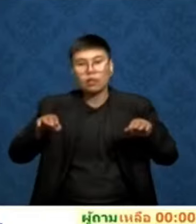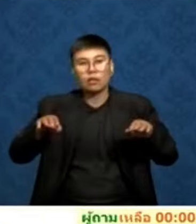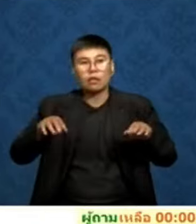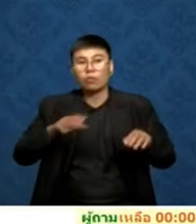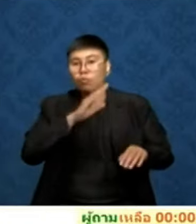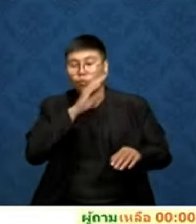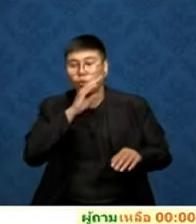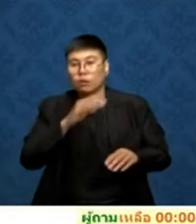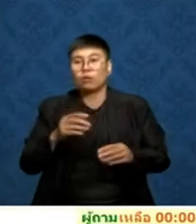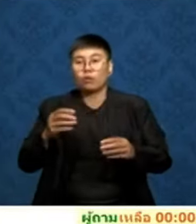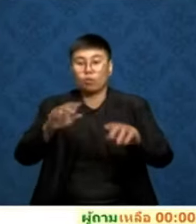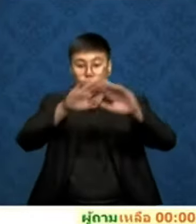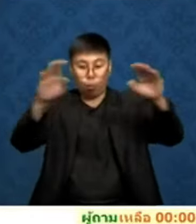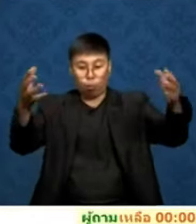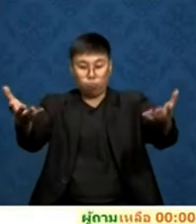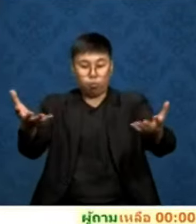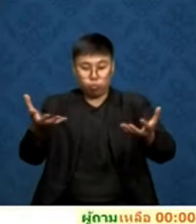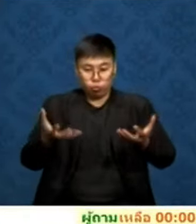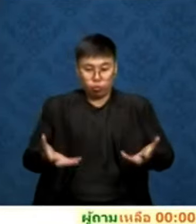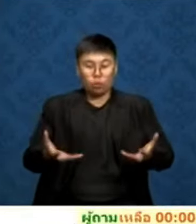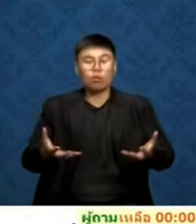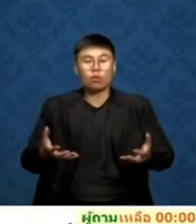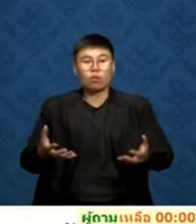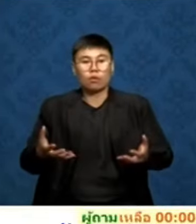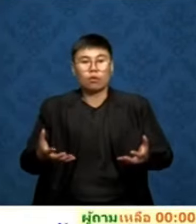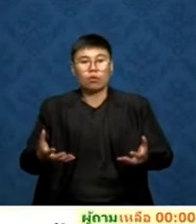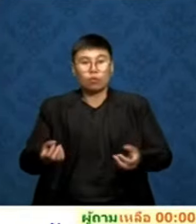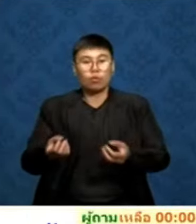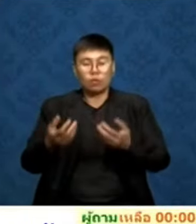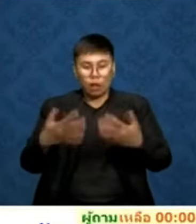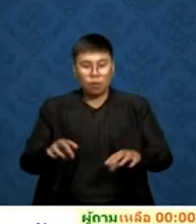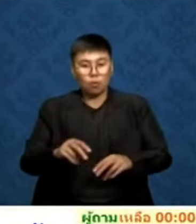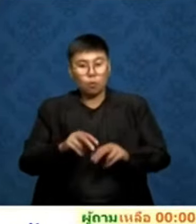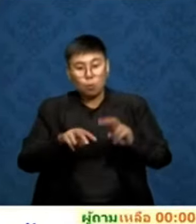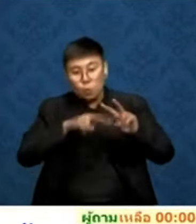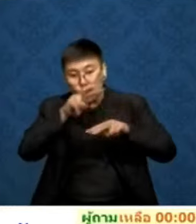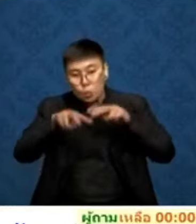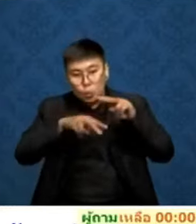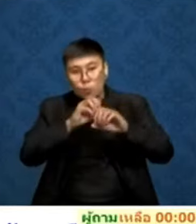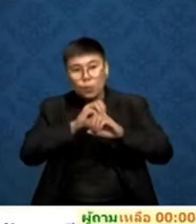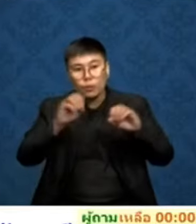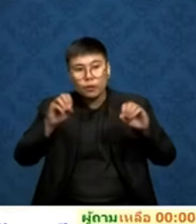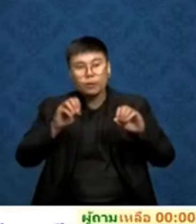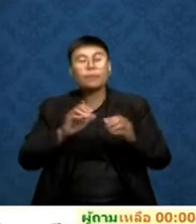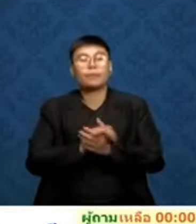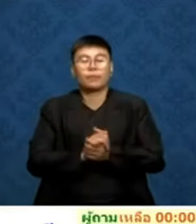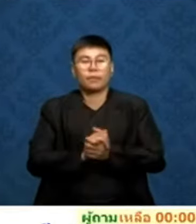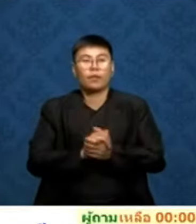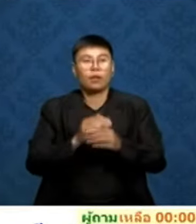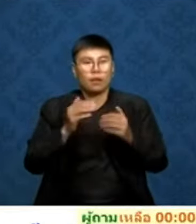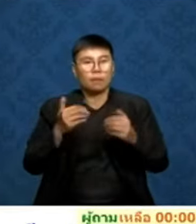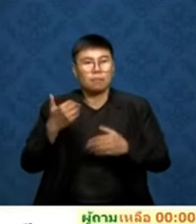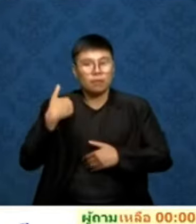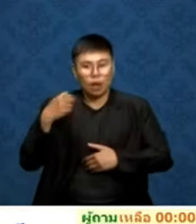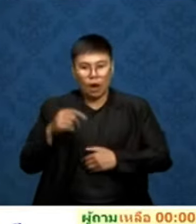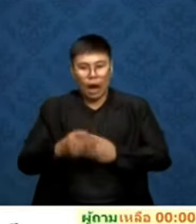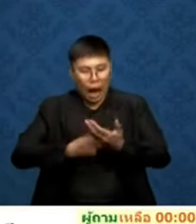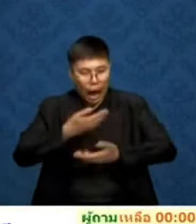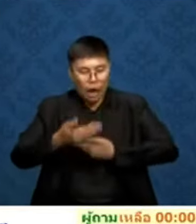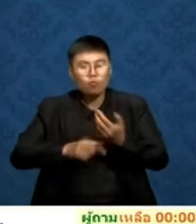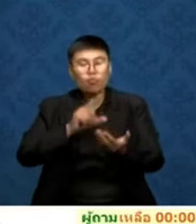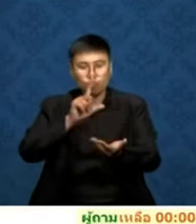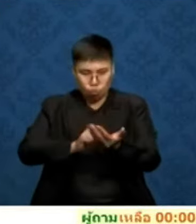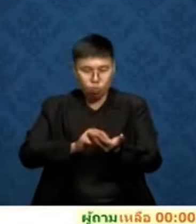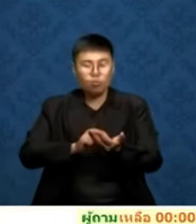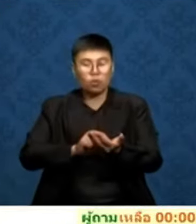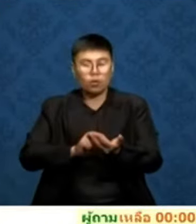ยที่ไม่สามารถตรวจตาได้อีกเรื่องนึงก็คือเรื่องราคานะครับราคาที่ถูกหรือหลายจริงๆผมว่าอันนี้มัน